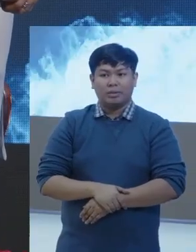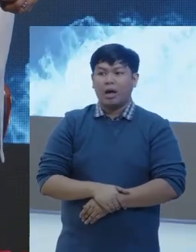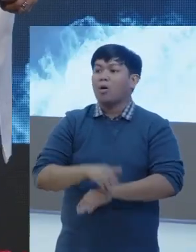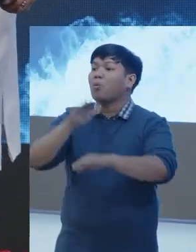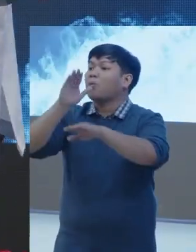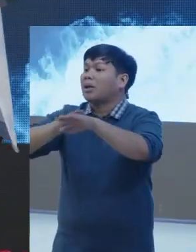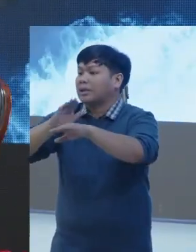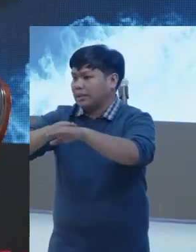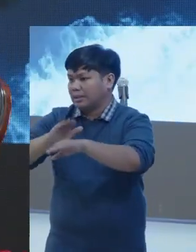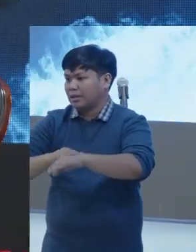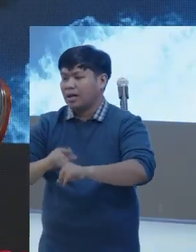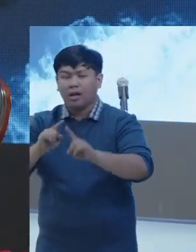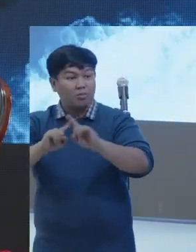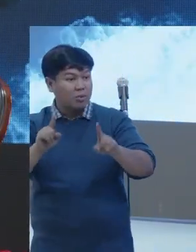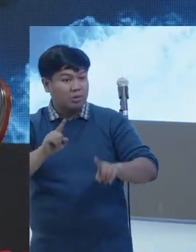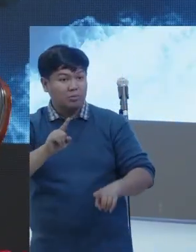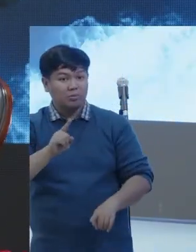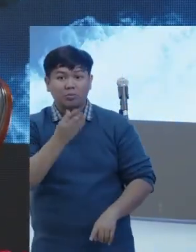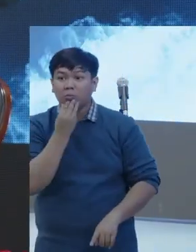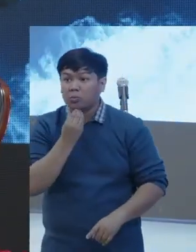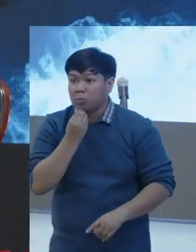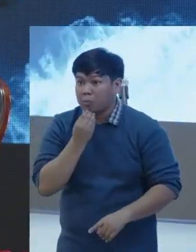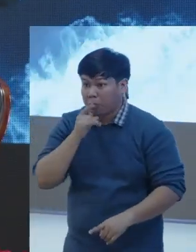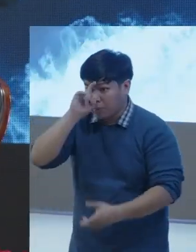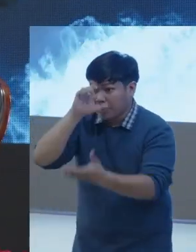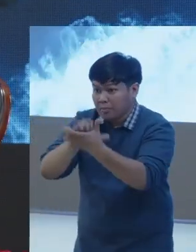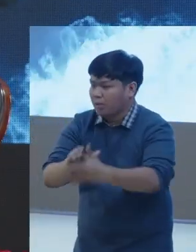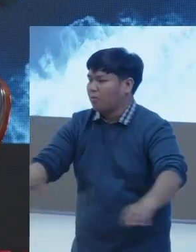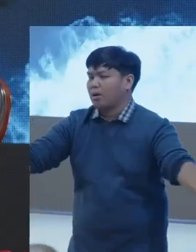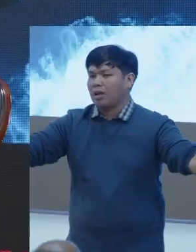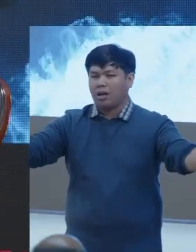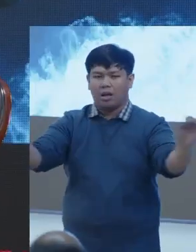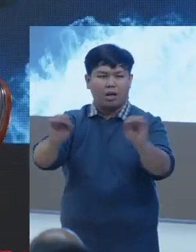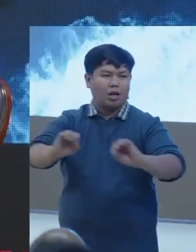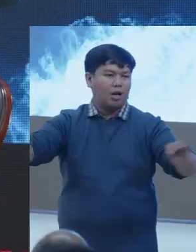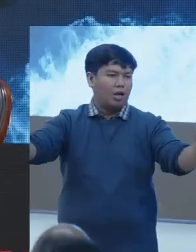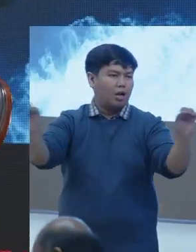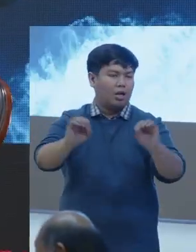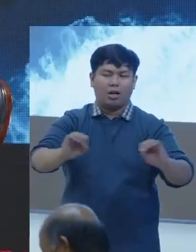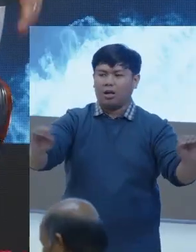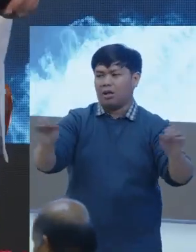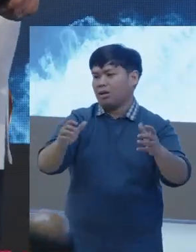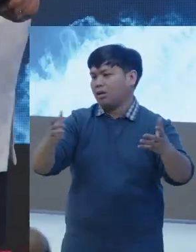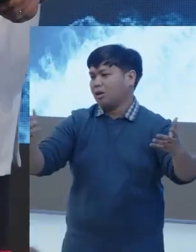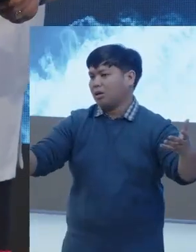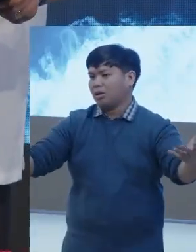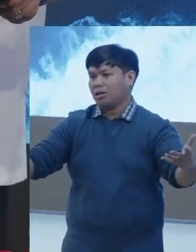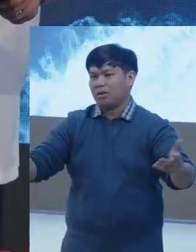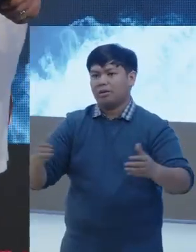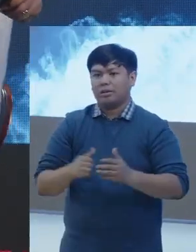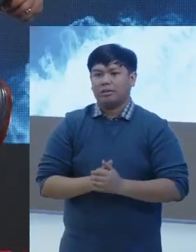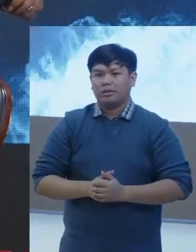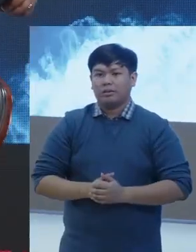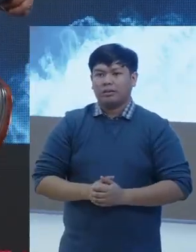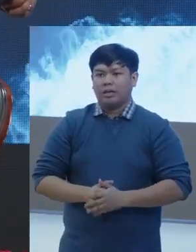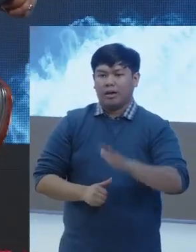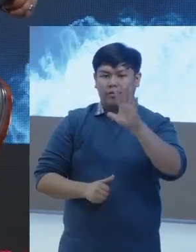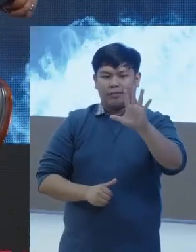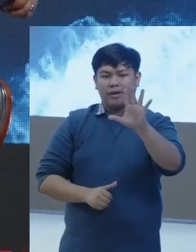Hindi sumunod, hindi nagbago ang Israel. At dahil doon, 586